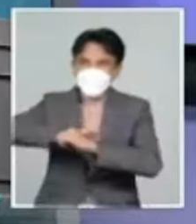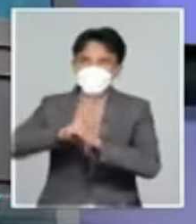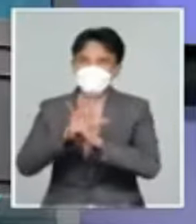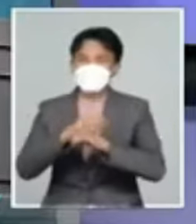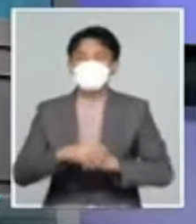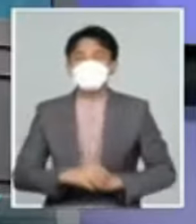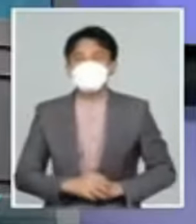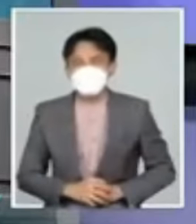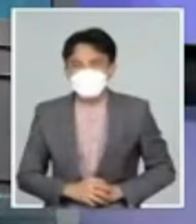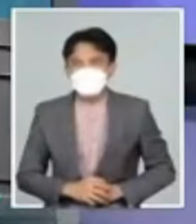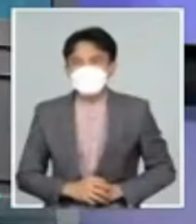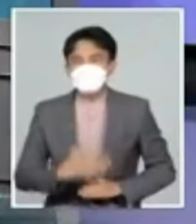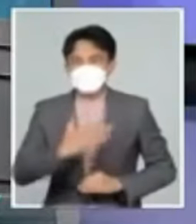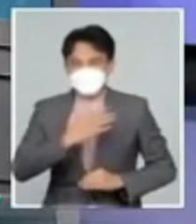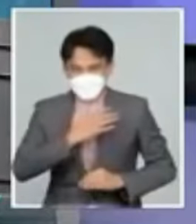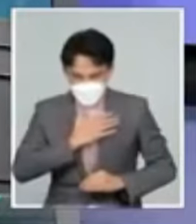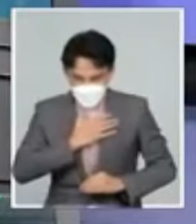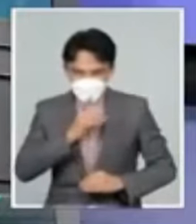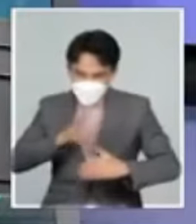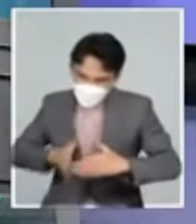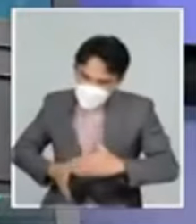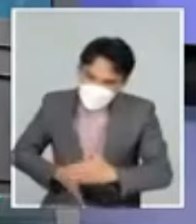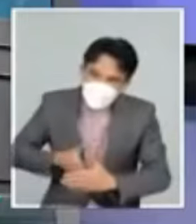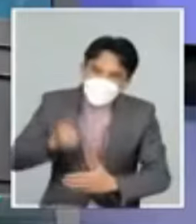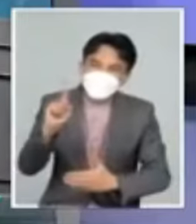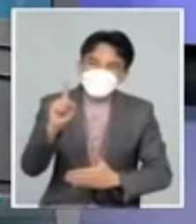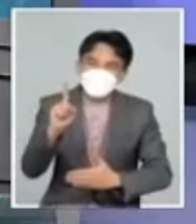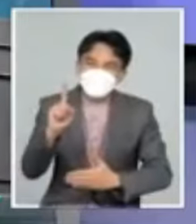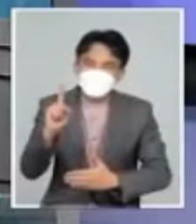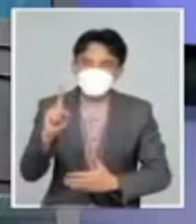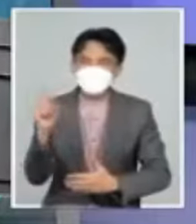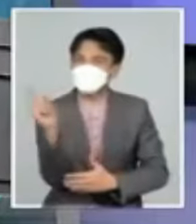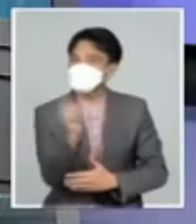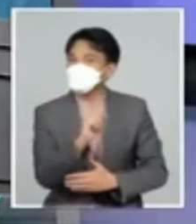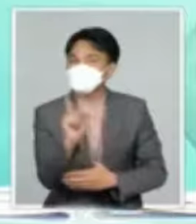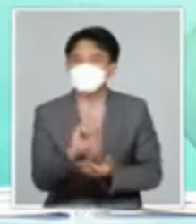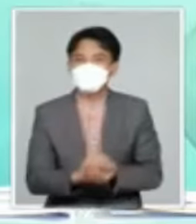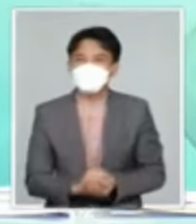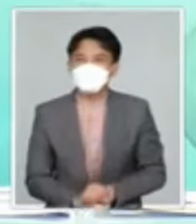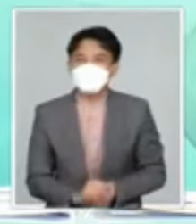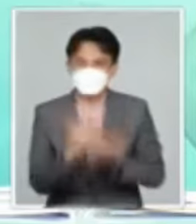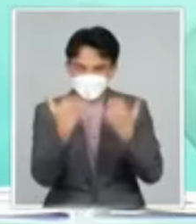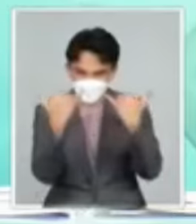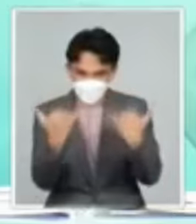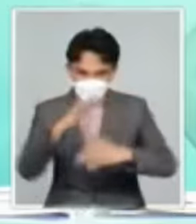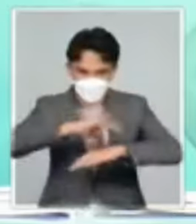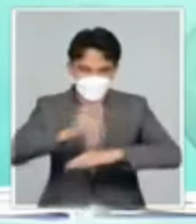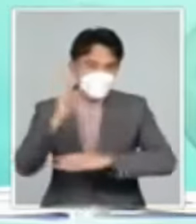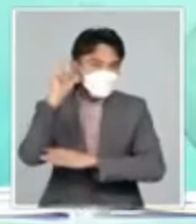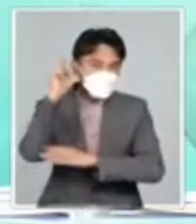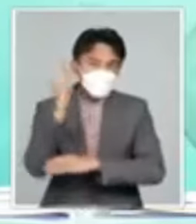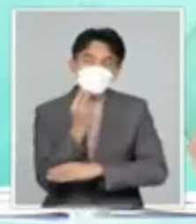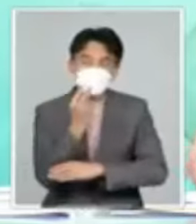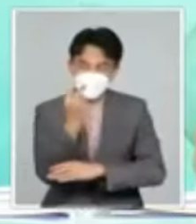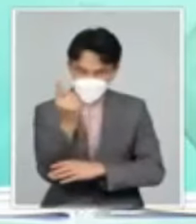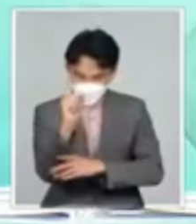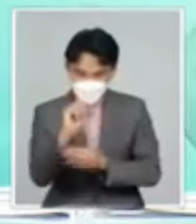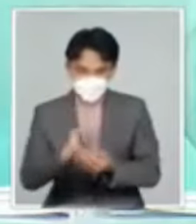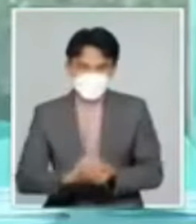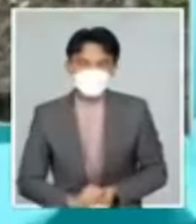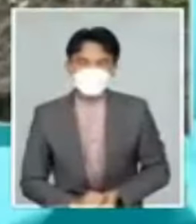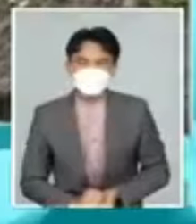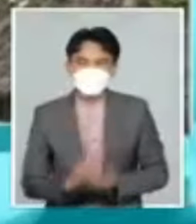หนึ่งในสิ่งที่เราจะผ่านพ้นวิกฤตไปได้คือการมีความหวังด้วยเหมือนกันนะคะวันนี้ Green Report จะพาเราไปดูความหวังที่เป็นข่า